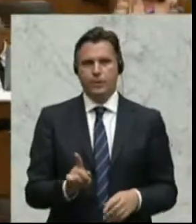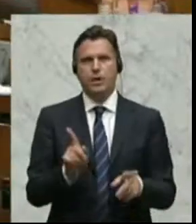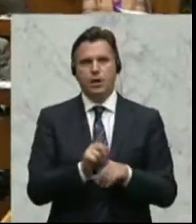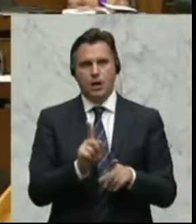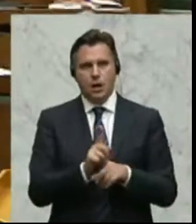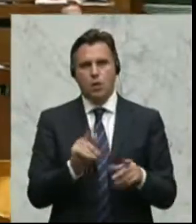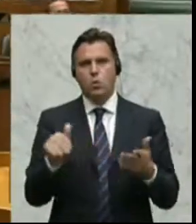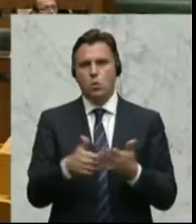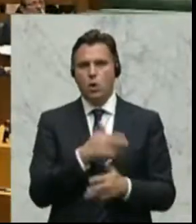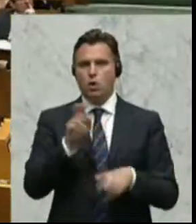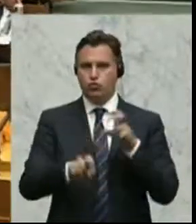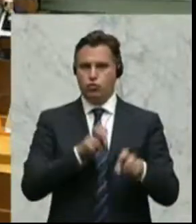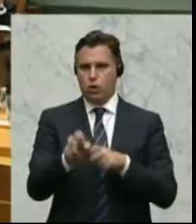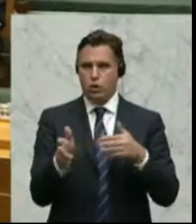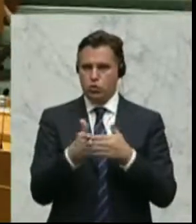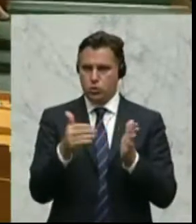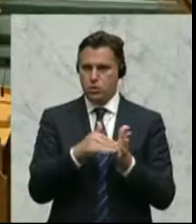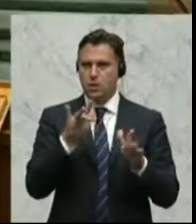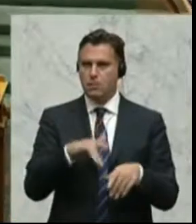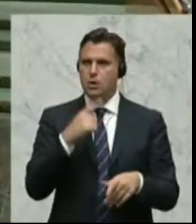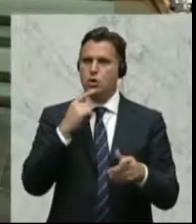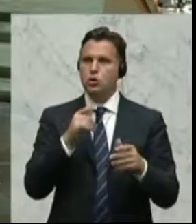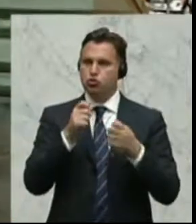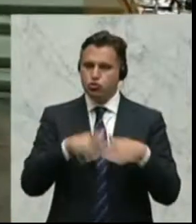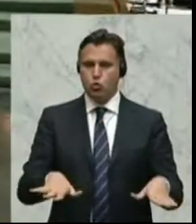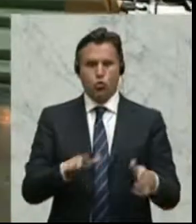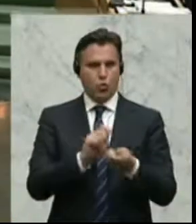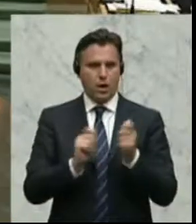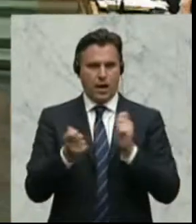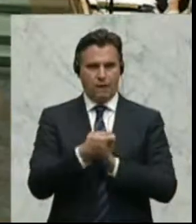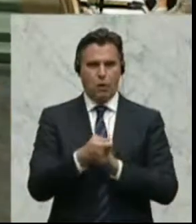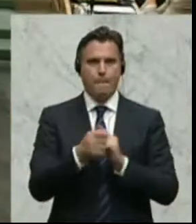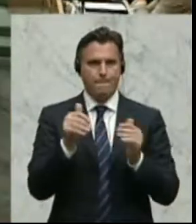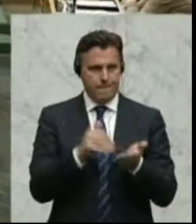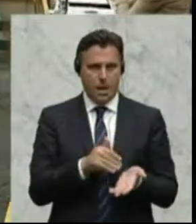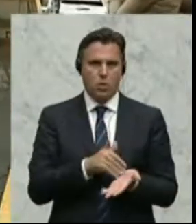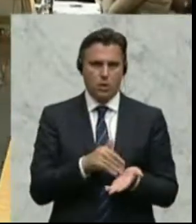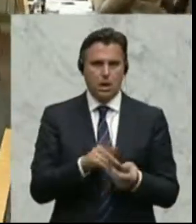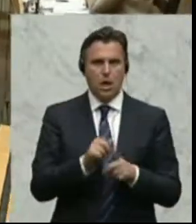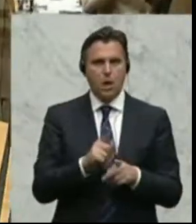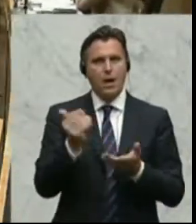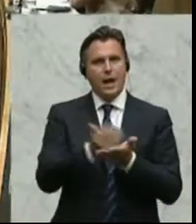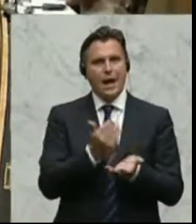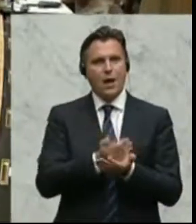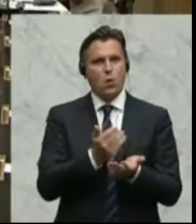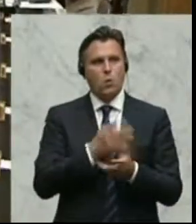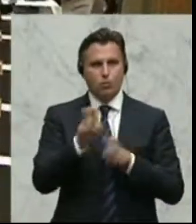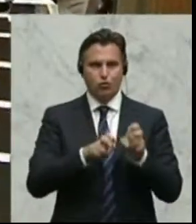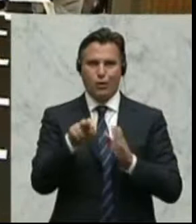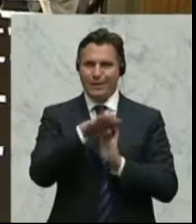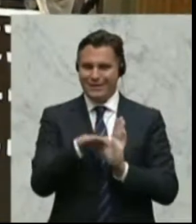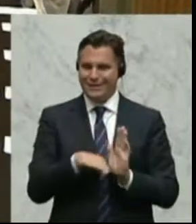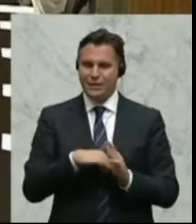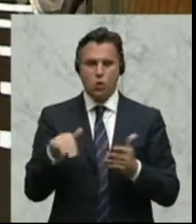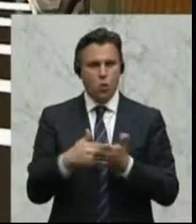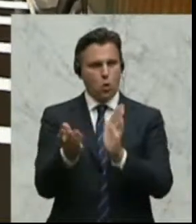Steuersystem mit Strukturreformen, auch eine Neukodifikation des Einkommenssteuergesetzes. Ja, und ich sage